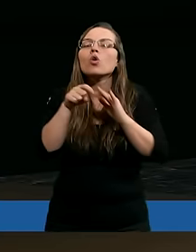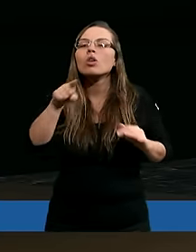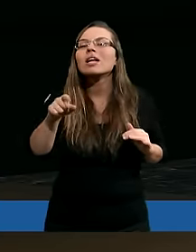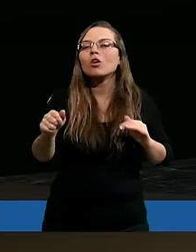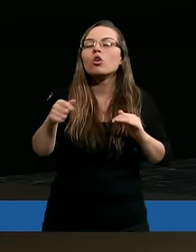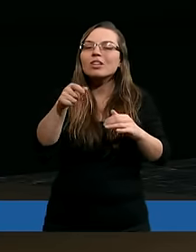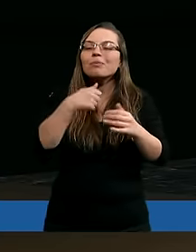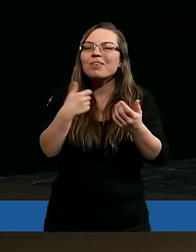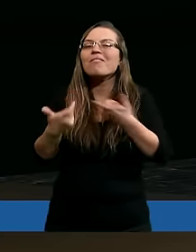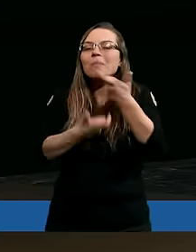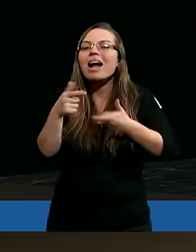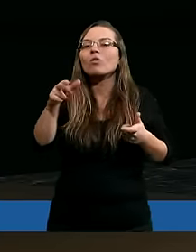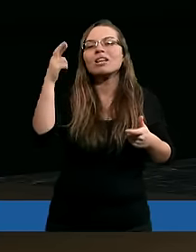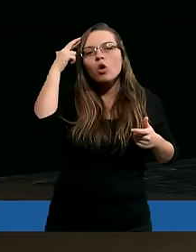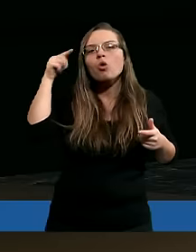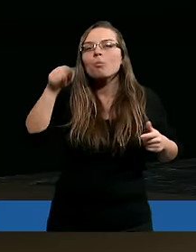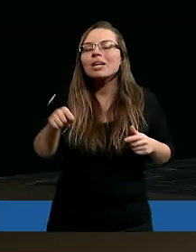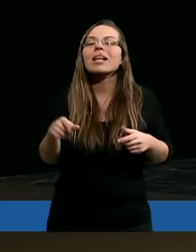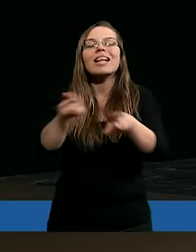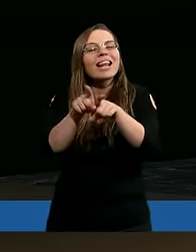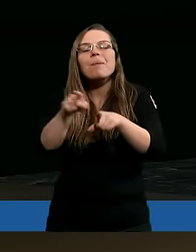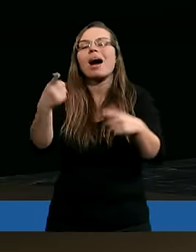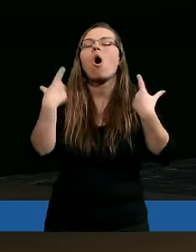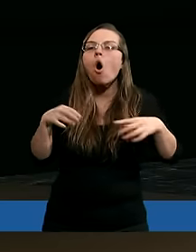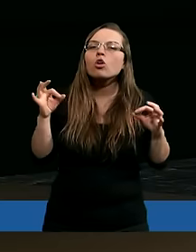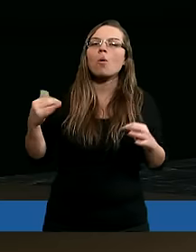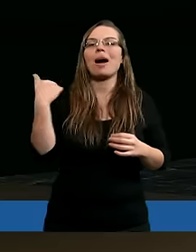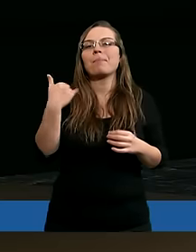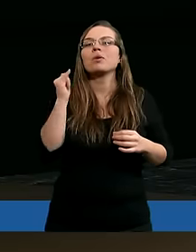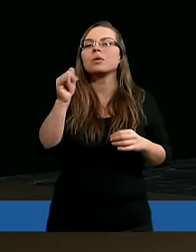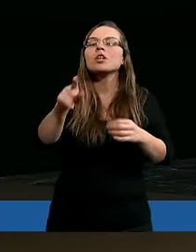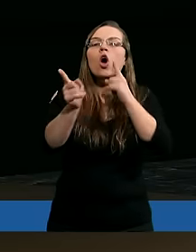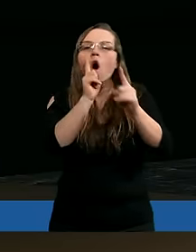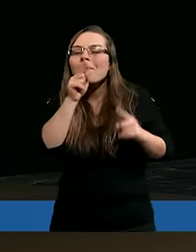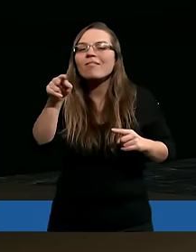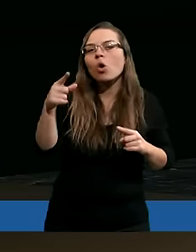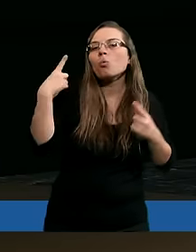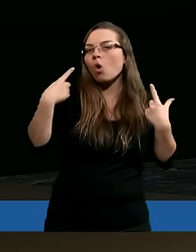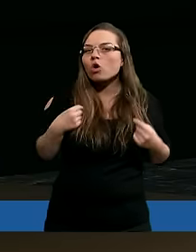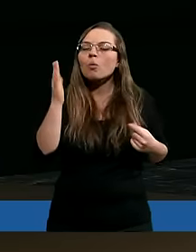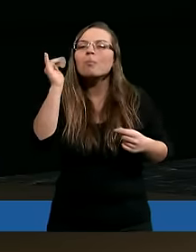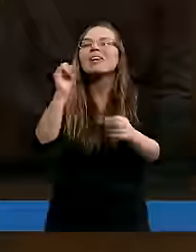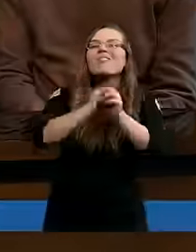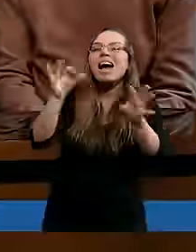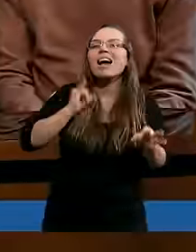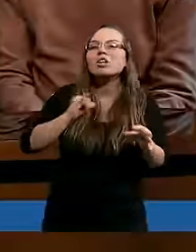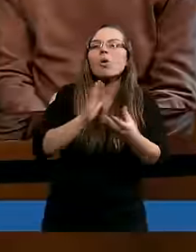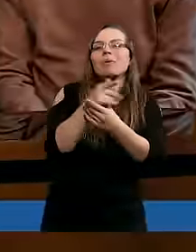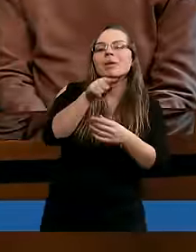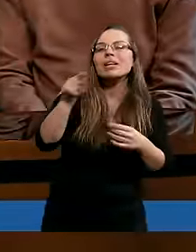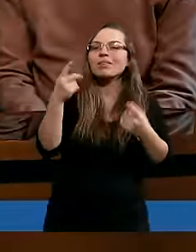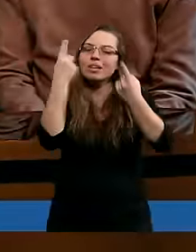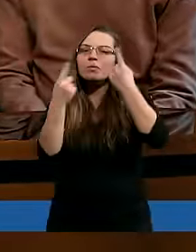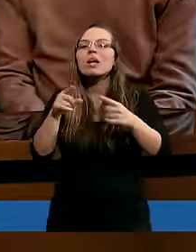go potraktowała. Czy rzeczywiście to była ta sama osoba, czy jakoś rozmawiał z nią później i to wyjaśnili sobie? Tak, tym bardziej,